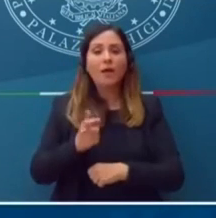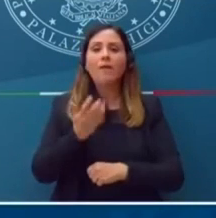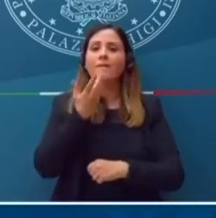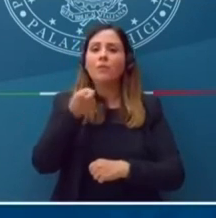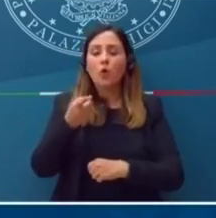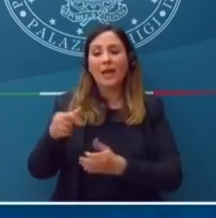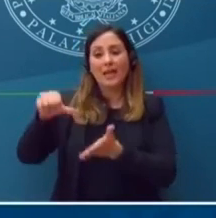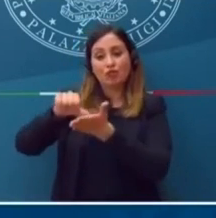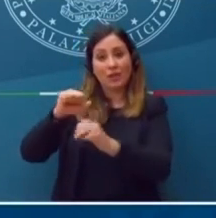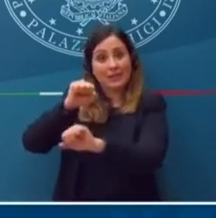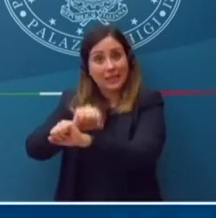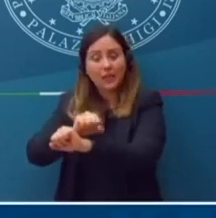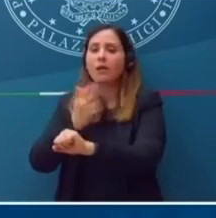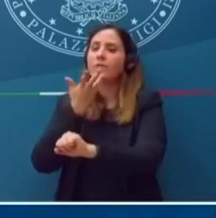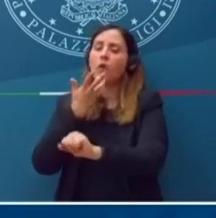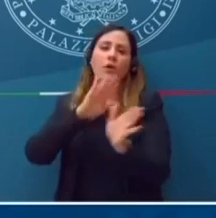di detenzione.